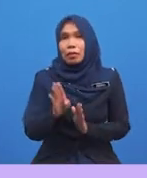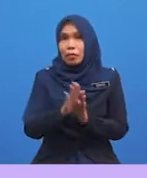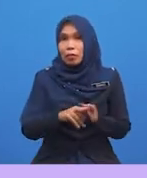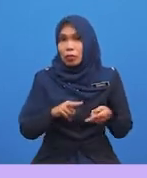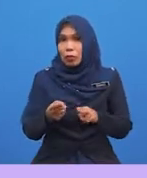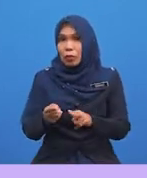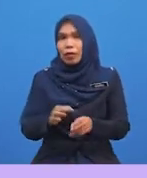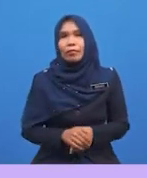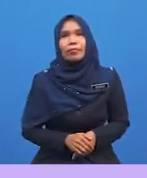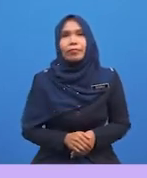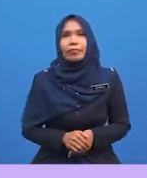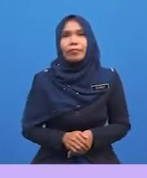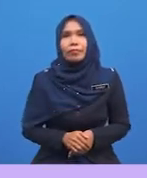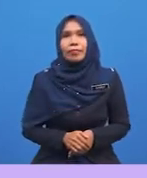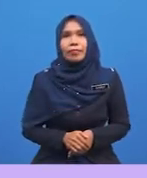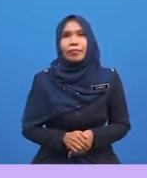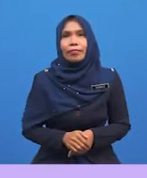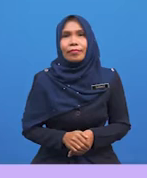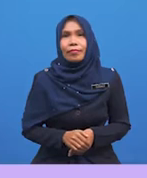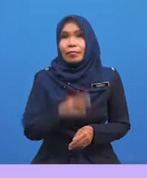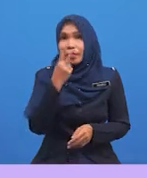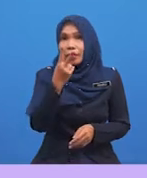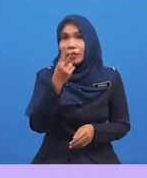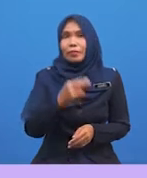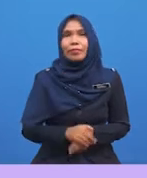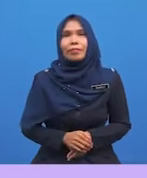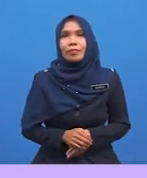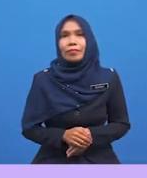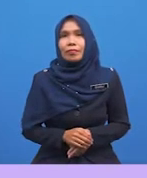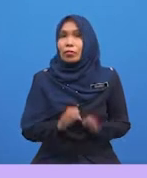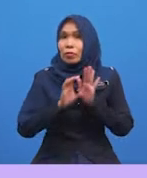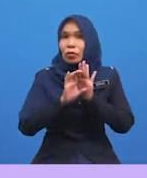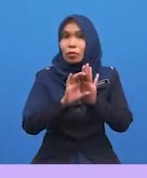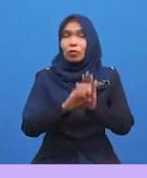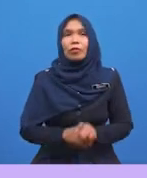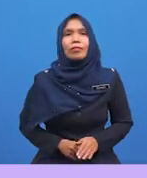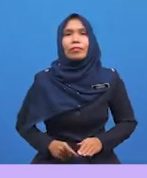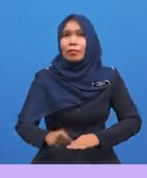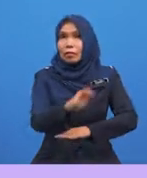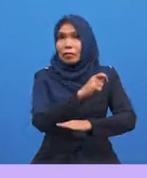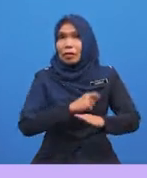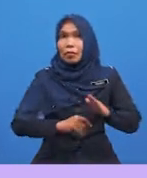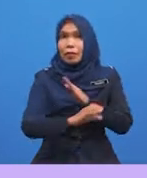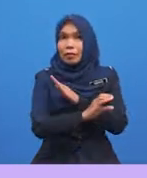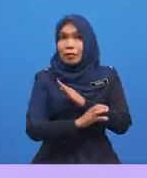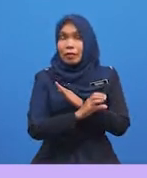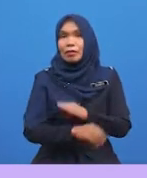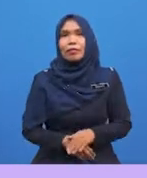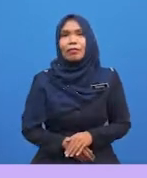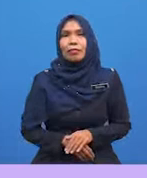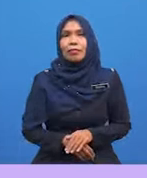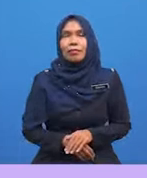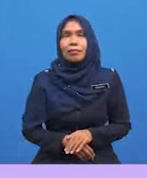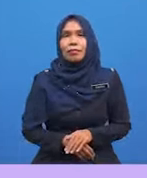terpelihara seperti asal. Lihat paparan slide. Sebagai contoh, Taman Negara Pahang,